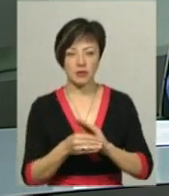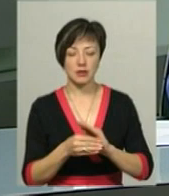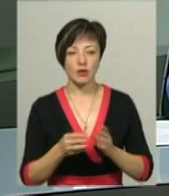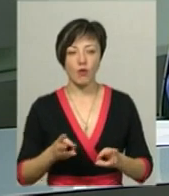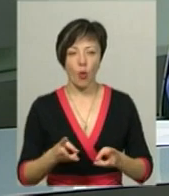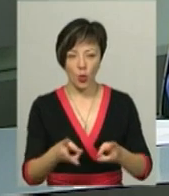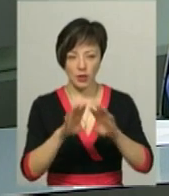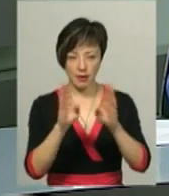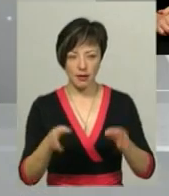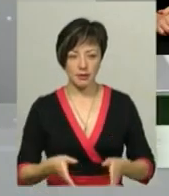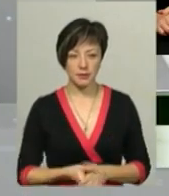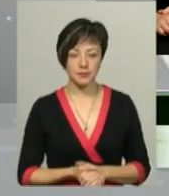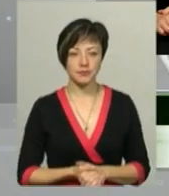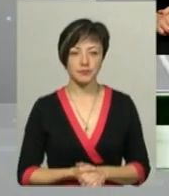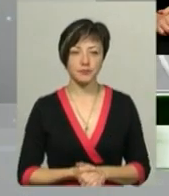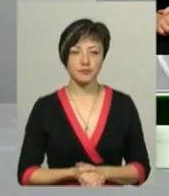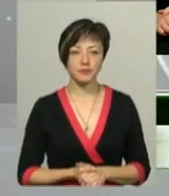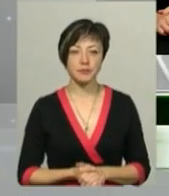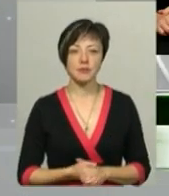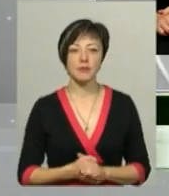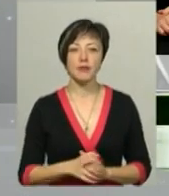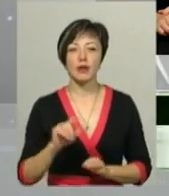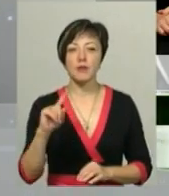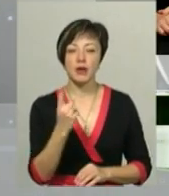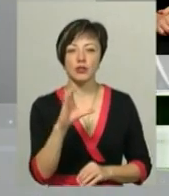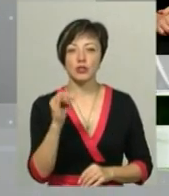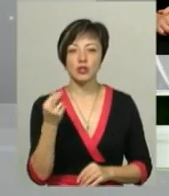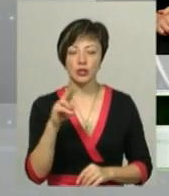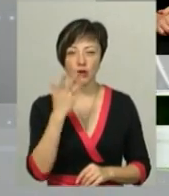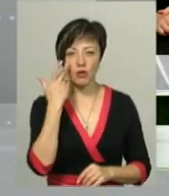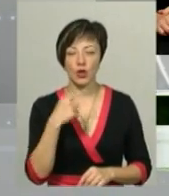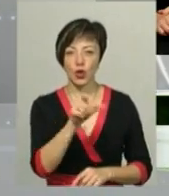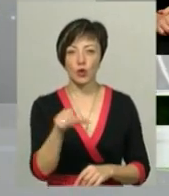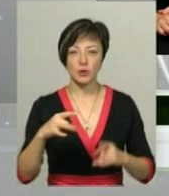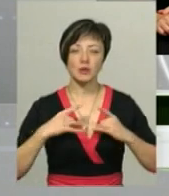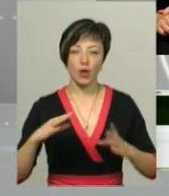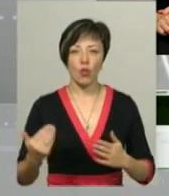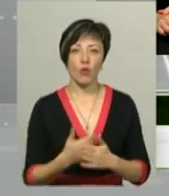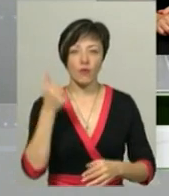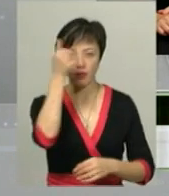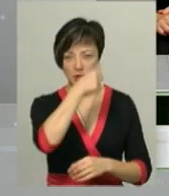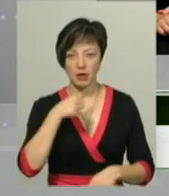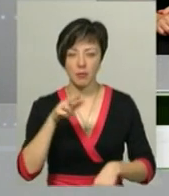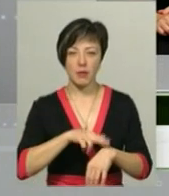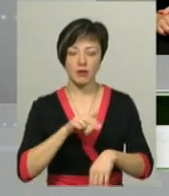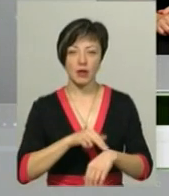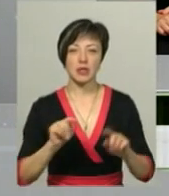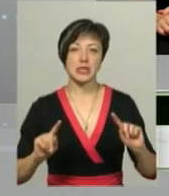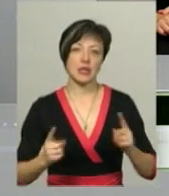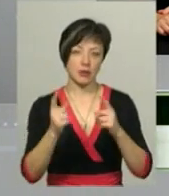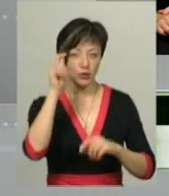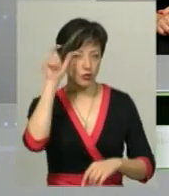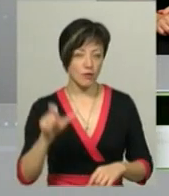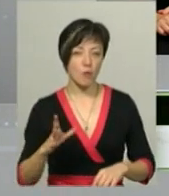котельні. 1 січня, коли люди відзначали Новий рік, поліцейські затримали чоловіка, який